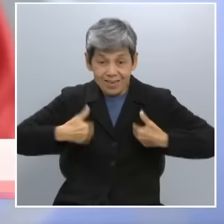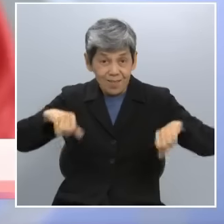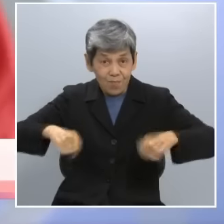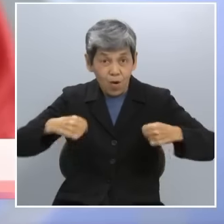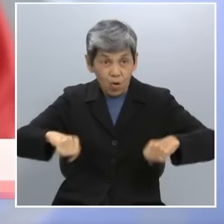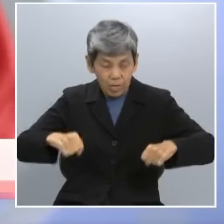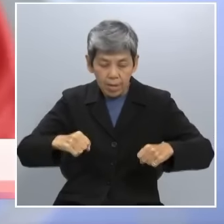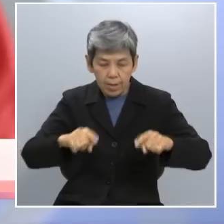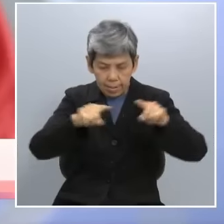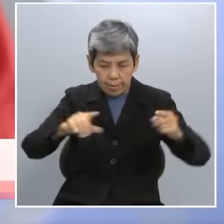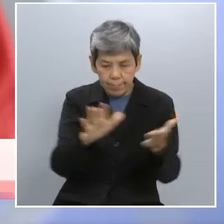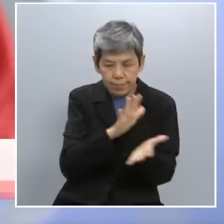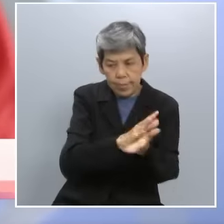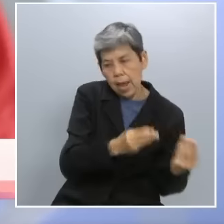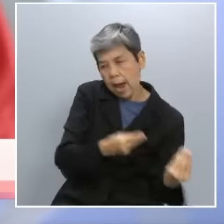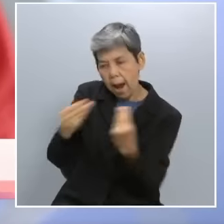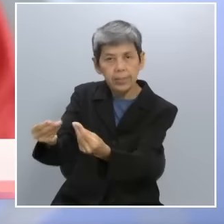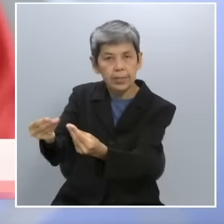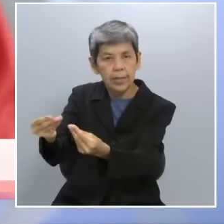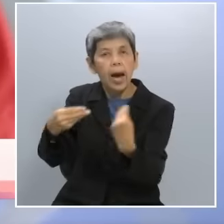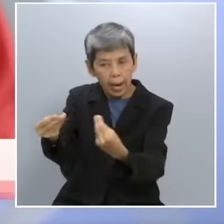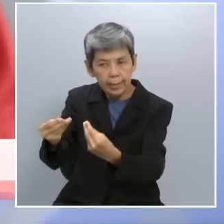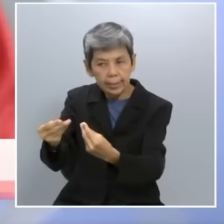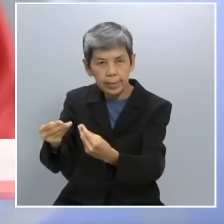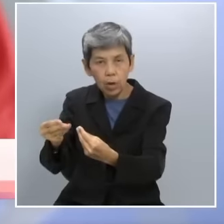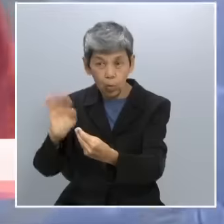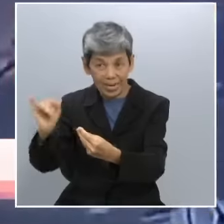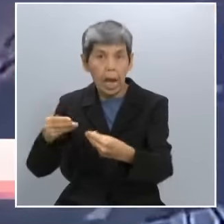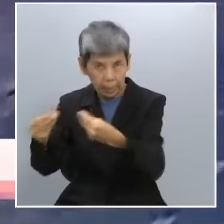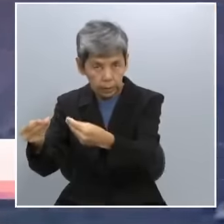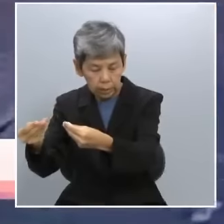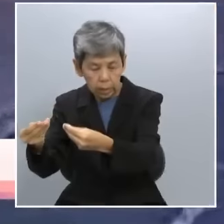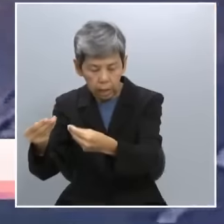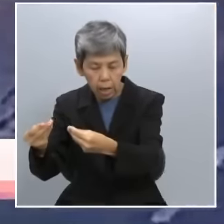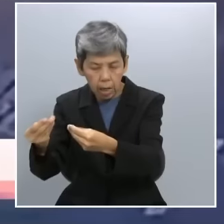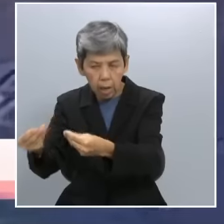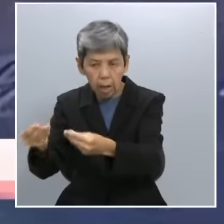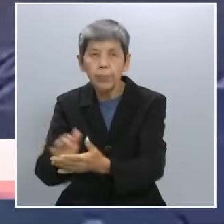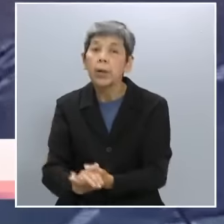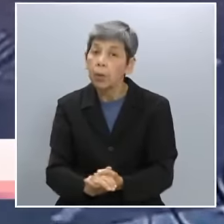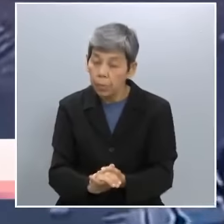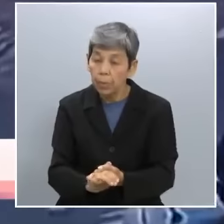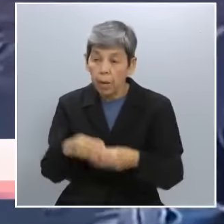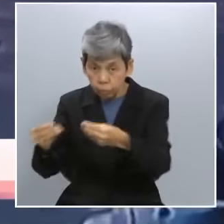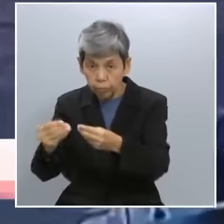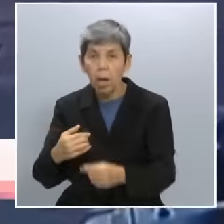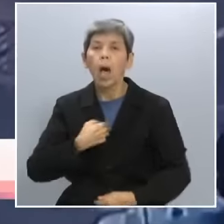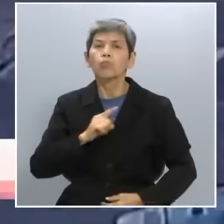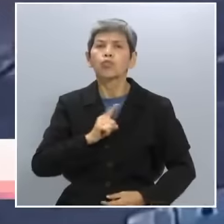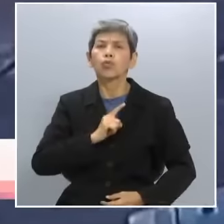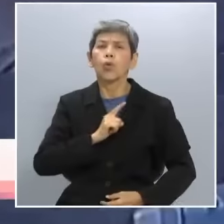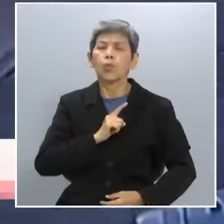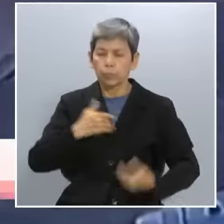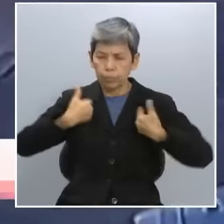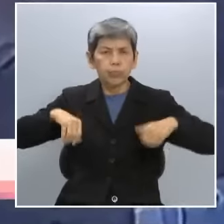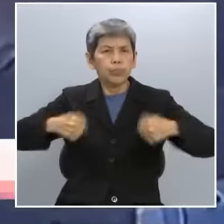เขาก็เอาของเนี่ยไปส่งให้กับทางผู้ต้องสงสัยก็คือผู้ต่อเหตุนั่นแหละนะฮะคือเอาไปให้เสร็จปุ๊บเนี่ยปรากฏว่าคือหน้าที่ของทางฝั่ง